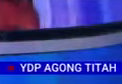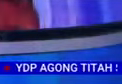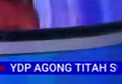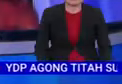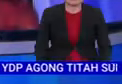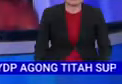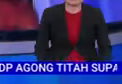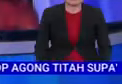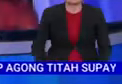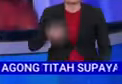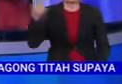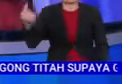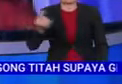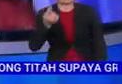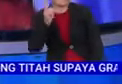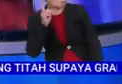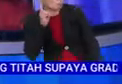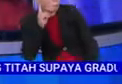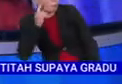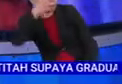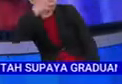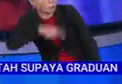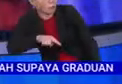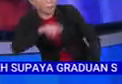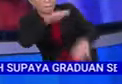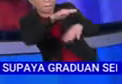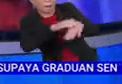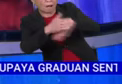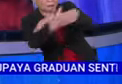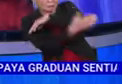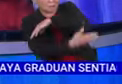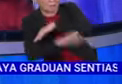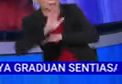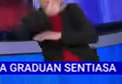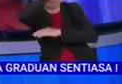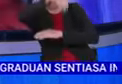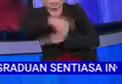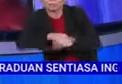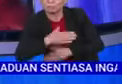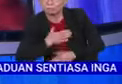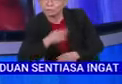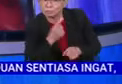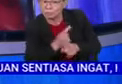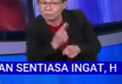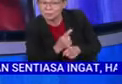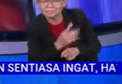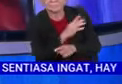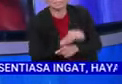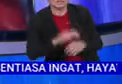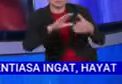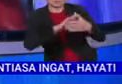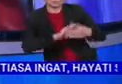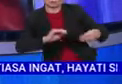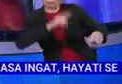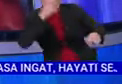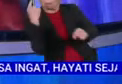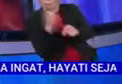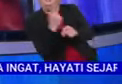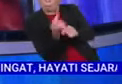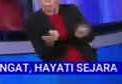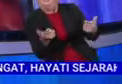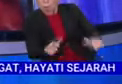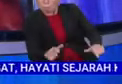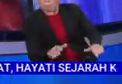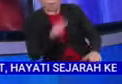Fiona, kita selalu mendengar Thailand dipanggil sebagai negara gajah putih. Betul. Dan ini cerita yang betul-betul berlaku